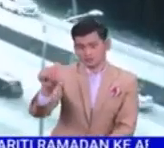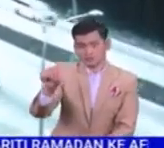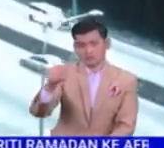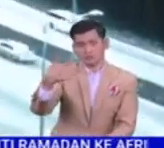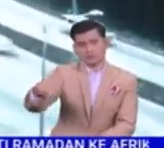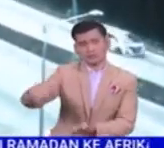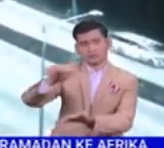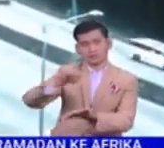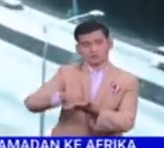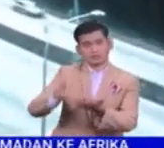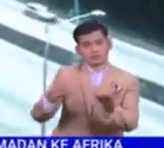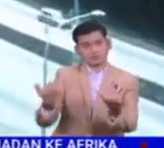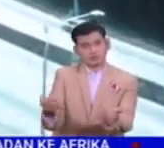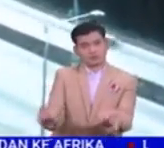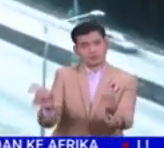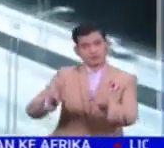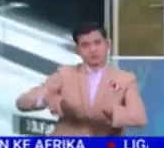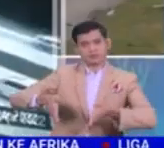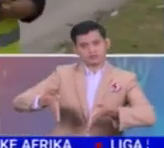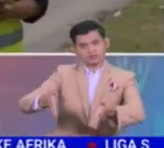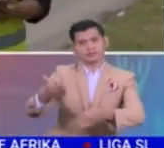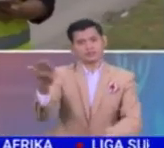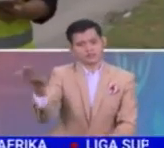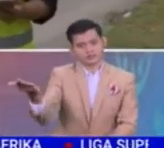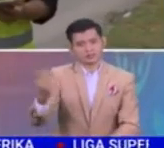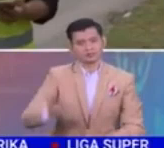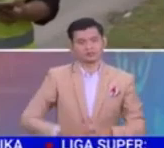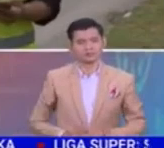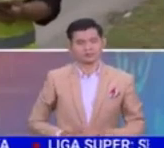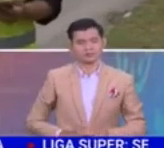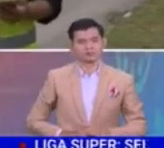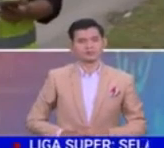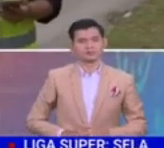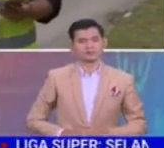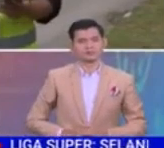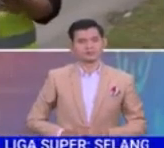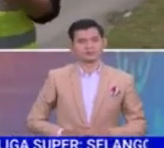barangkali. Baik, Atika, terus saja dengan laporan anda. Silakan.